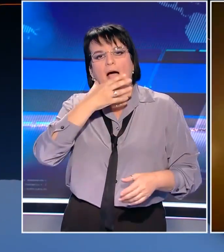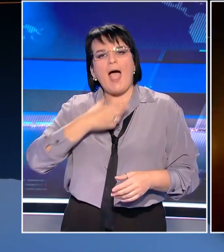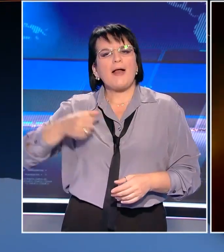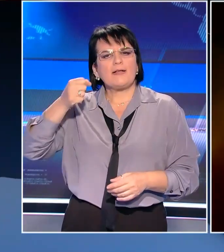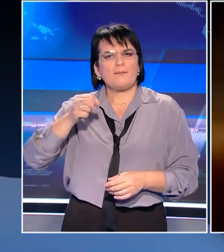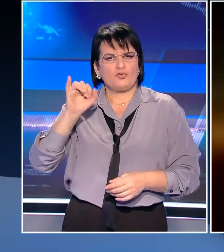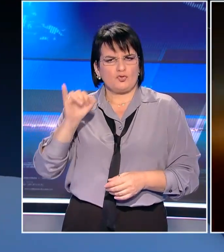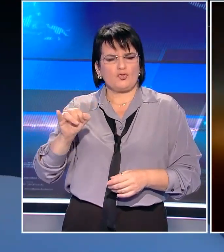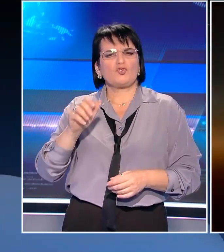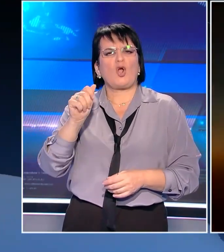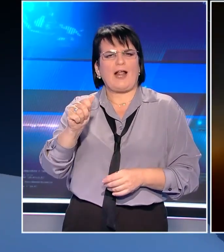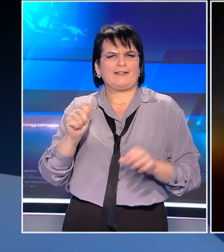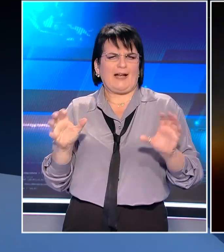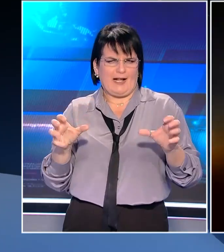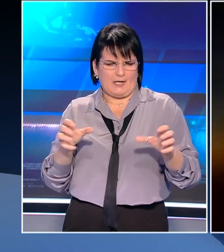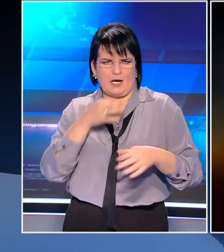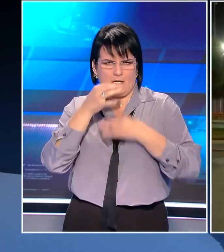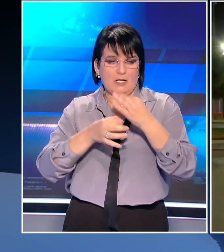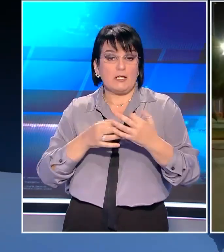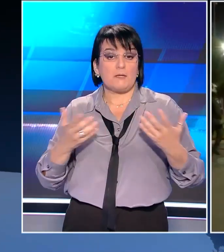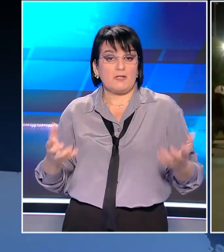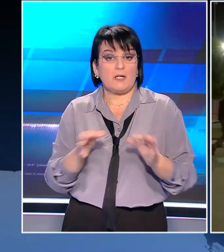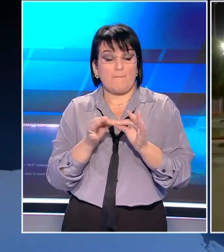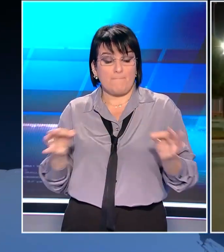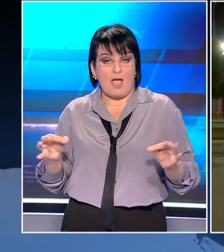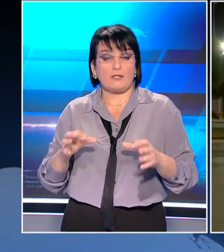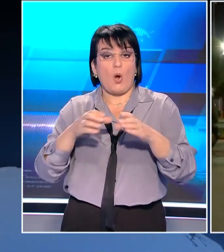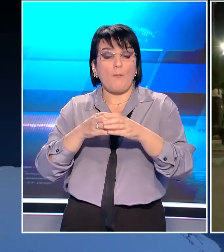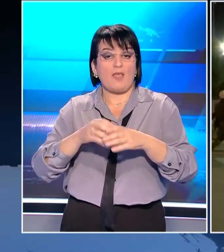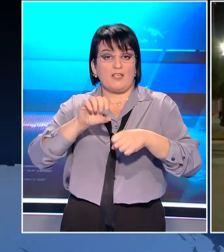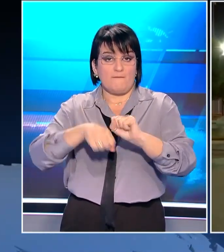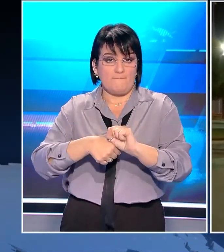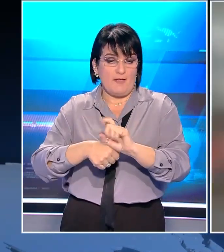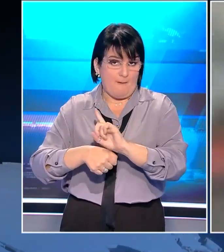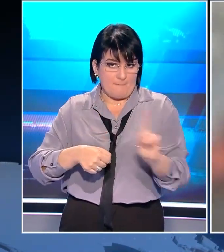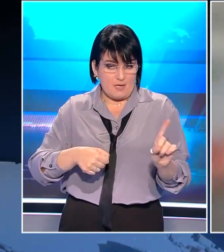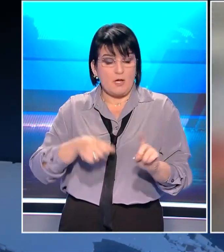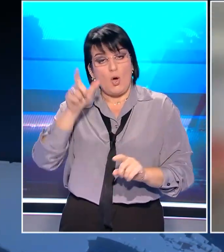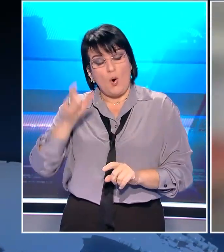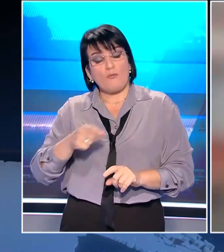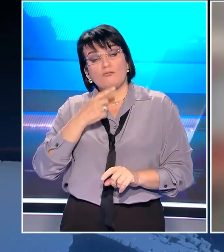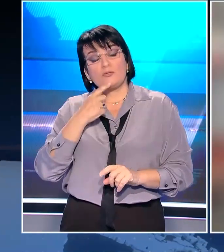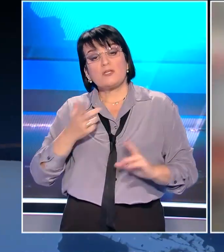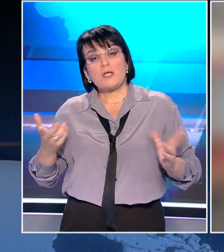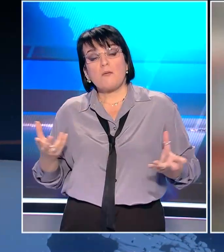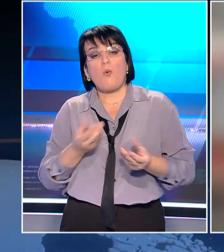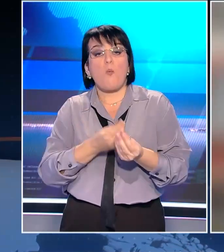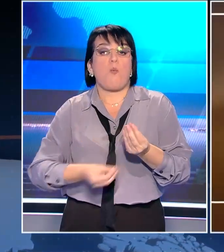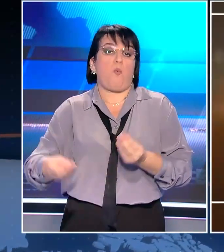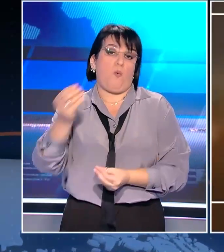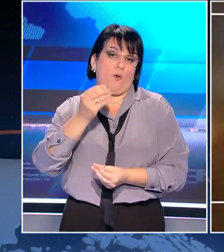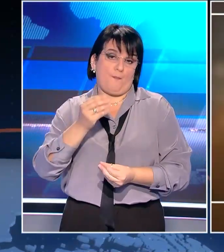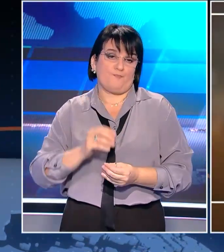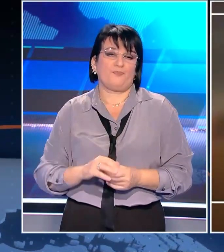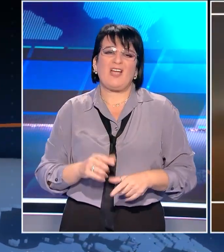στον Αντένα ο Αρχιεπίσκοπος Ιερώνυμος για τα μέτρα κατά της οπαδικής βίας, καθώς, όπως είπε, πρέπει να γίνουν πολλά περισσότερα.